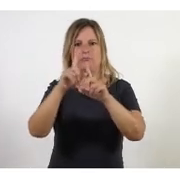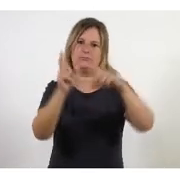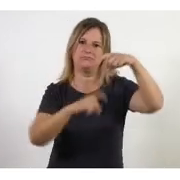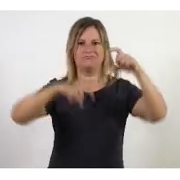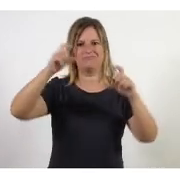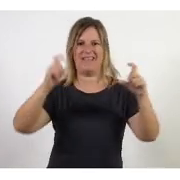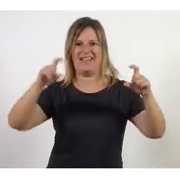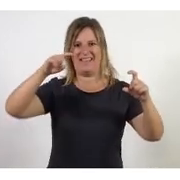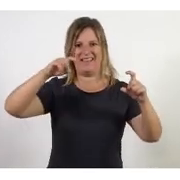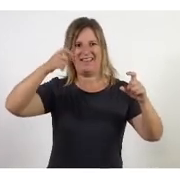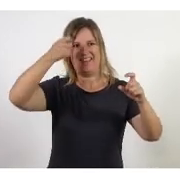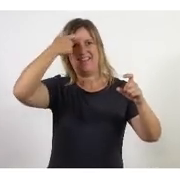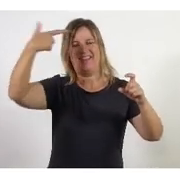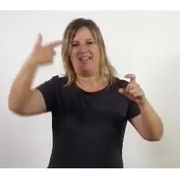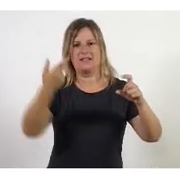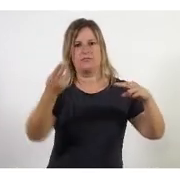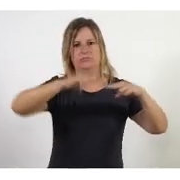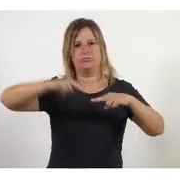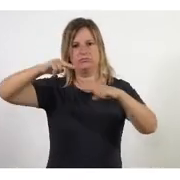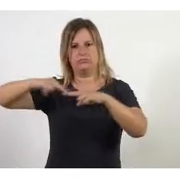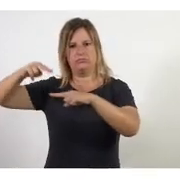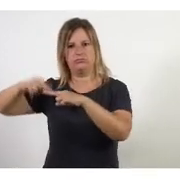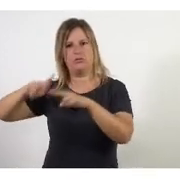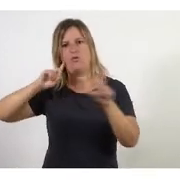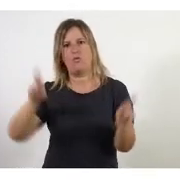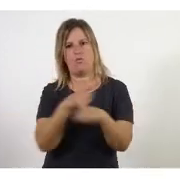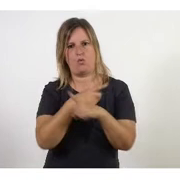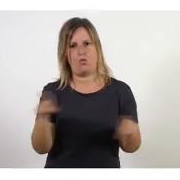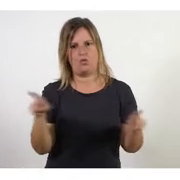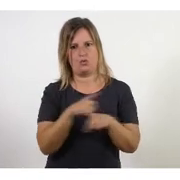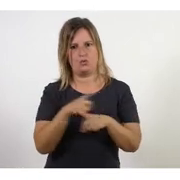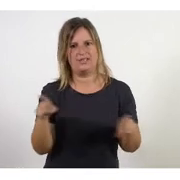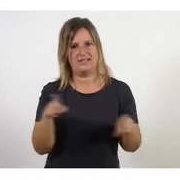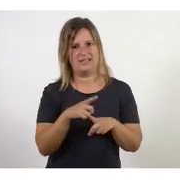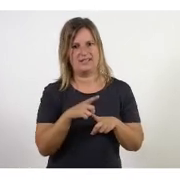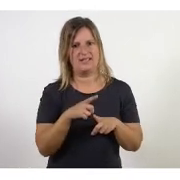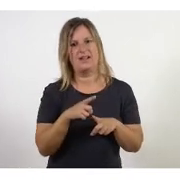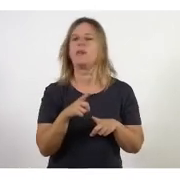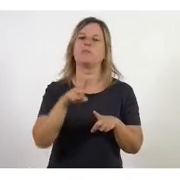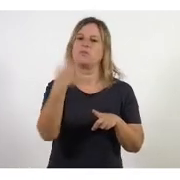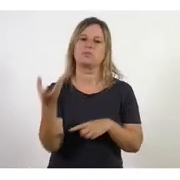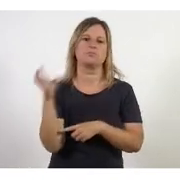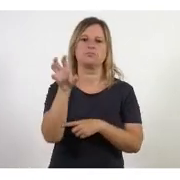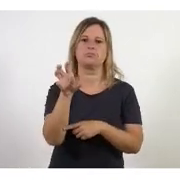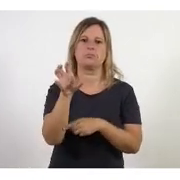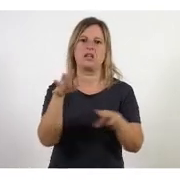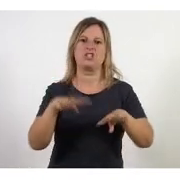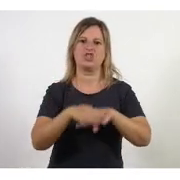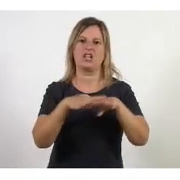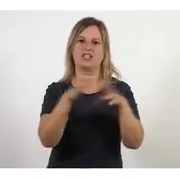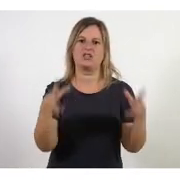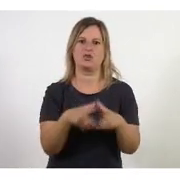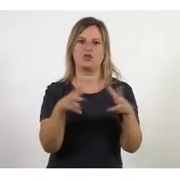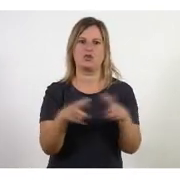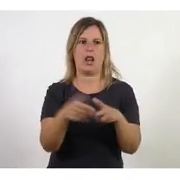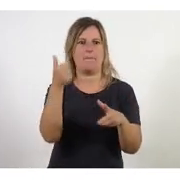grans idees, i això ho muntes amb una música de fons i ho publiques a xarxes socials. Tindràs un major